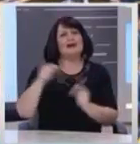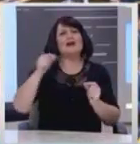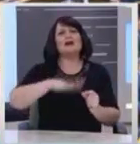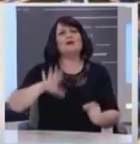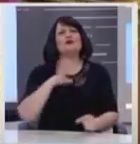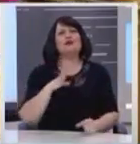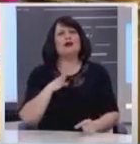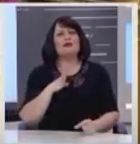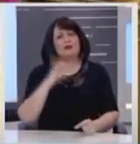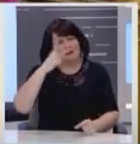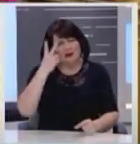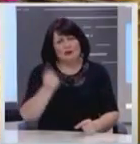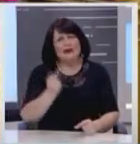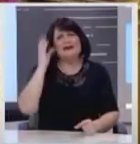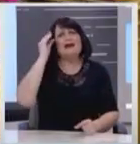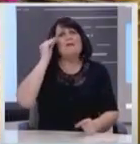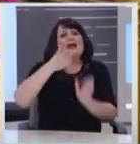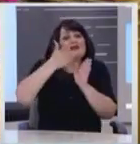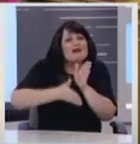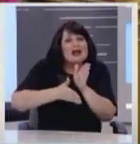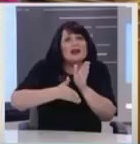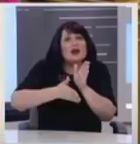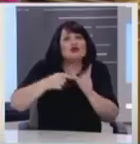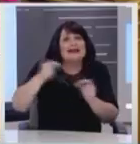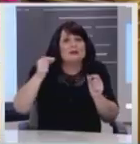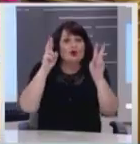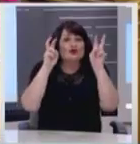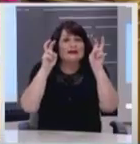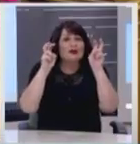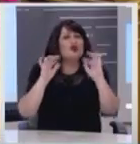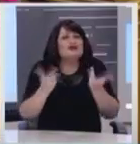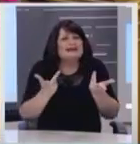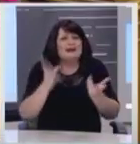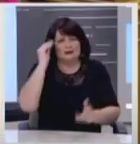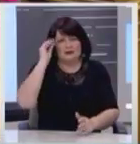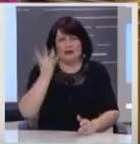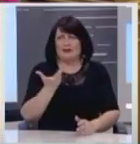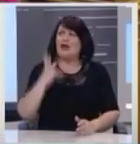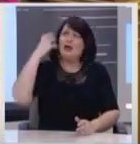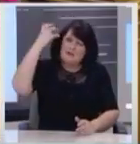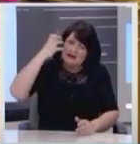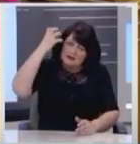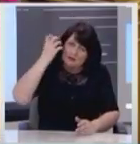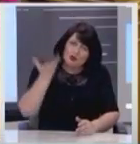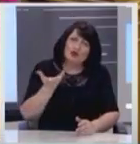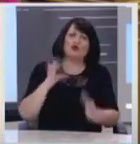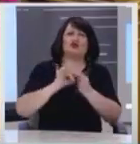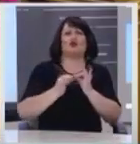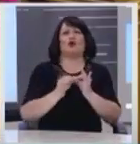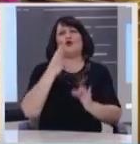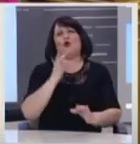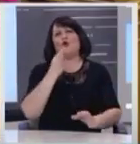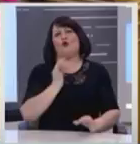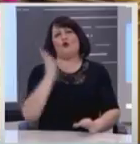λαός δικαιούται να έχει γνώση και να ανοίξει βεβαίως για επιστημονικούς και ιστορικούς